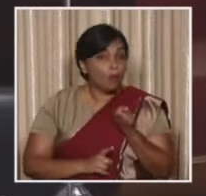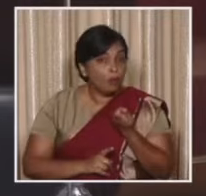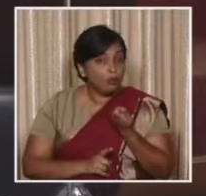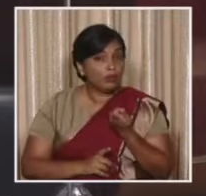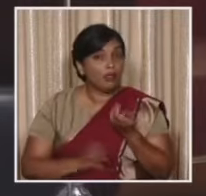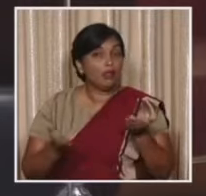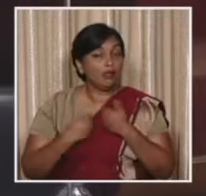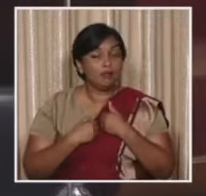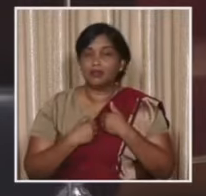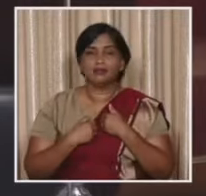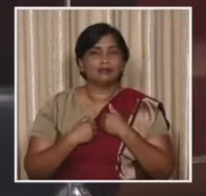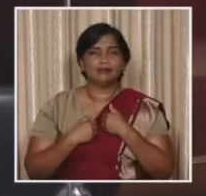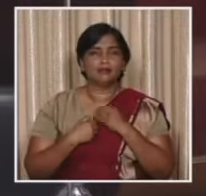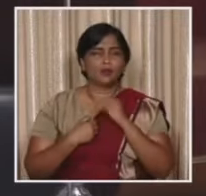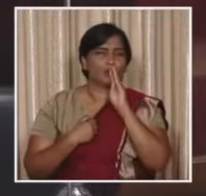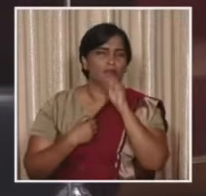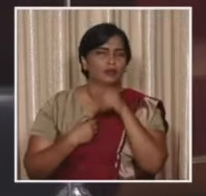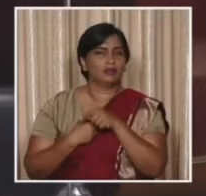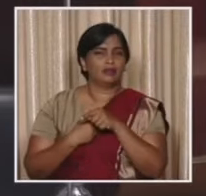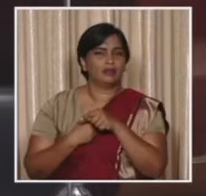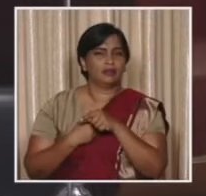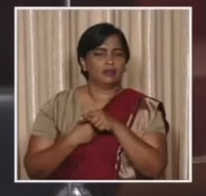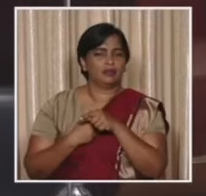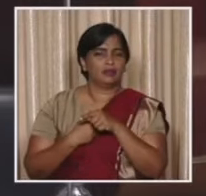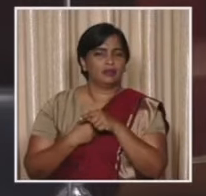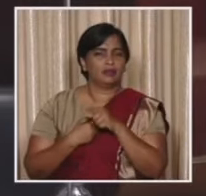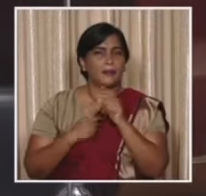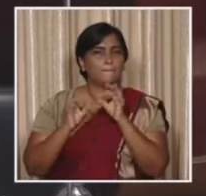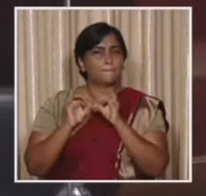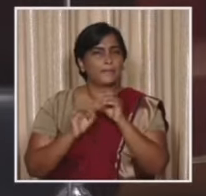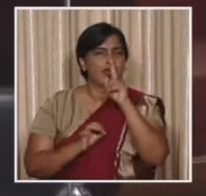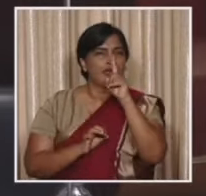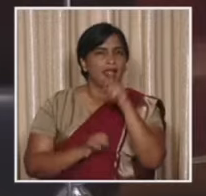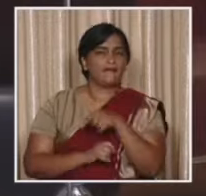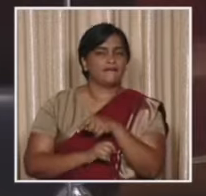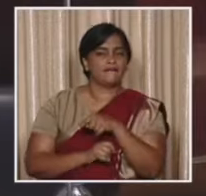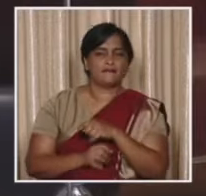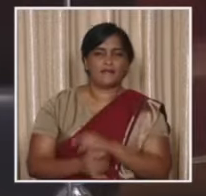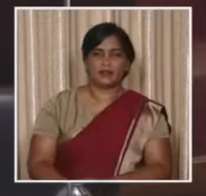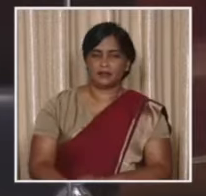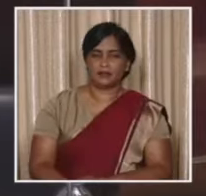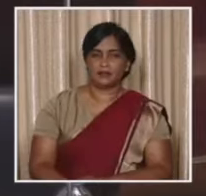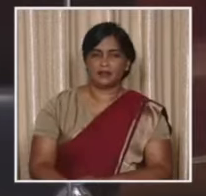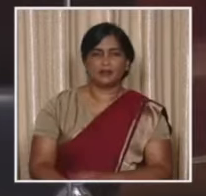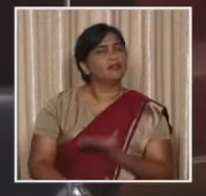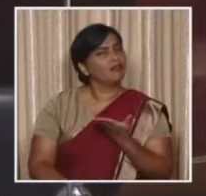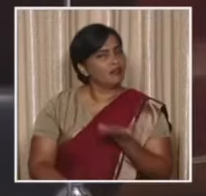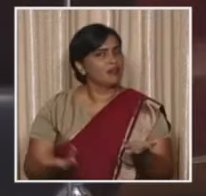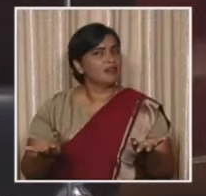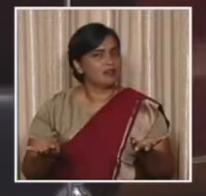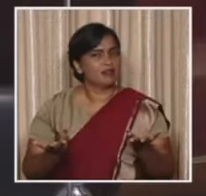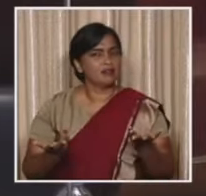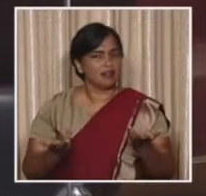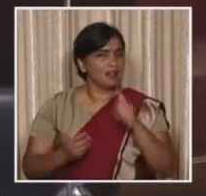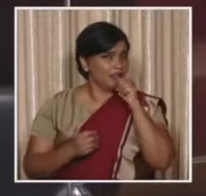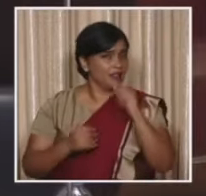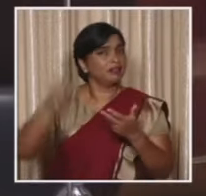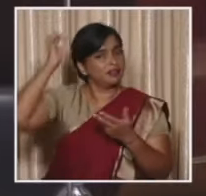එතන මං හිතන්නේ ඕනම් බිලියනක් ඇති. ඉතින් මේකයි